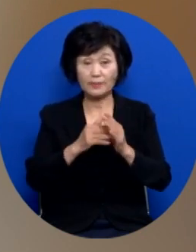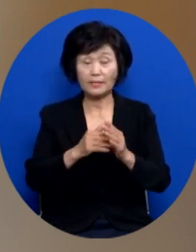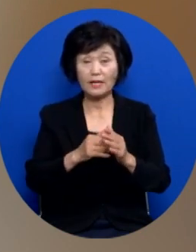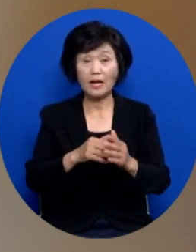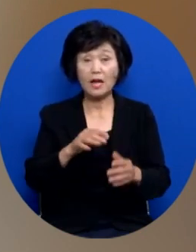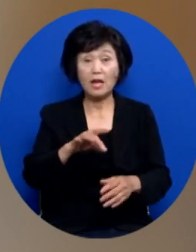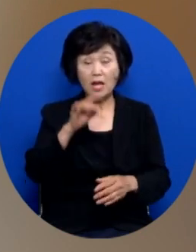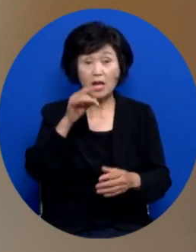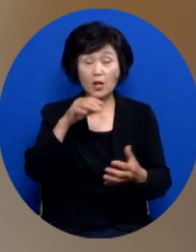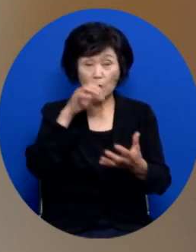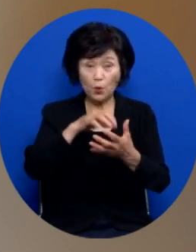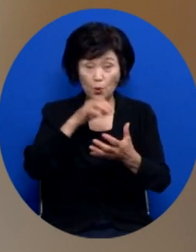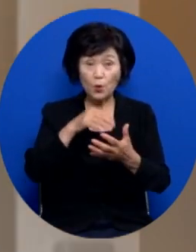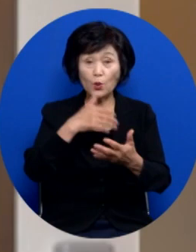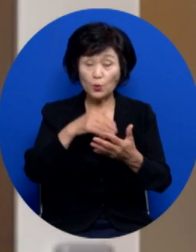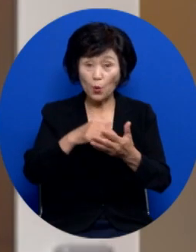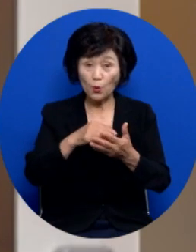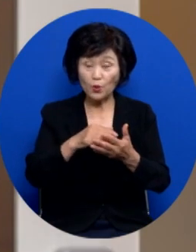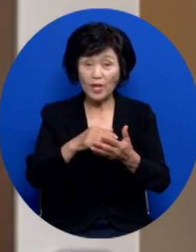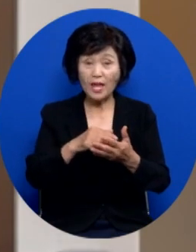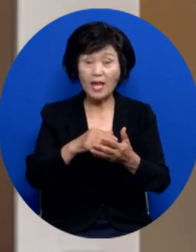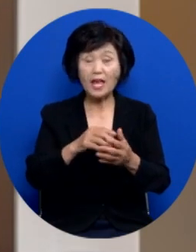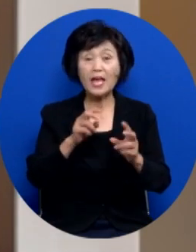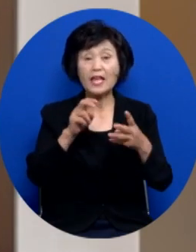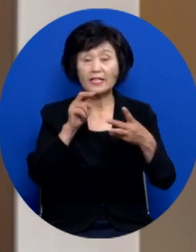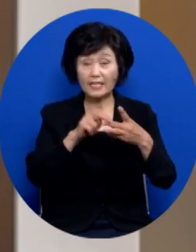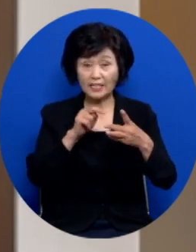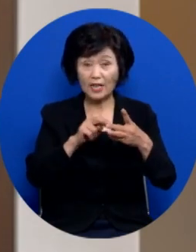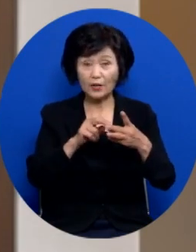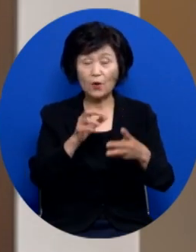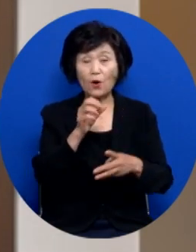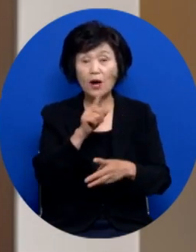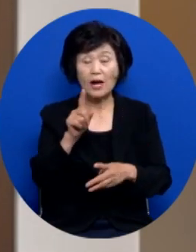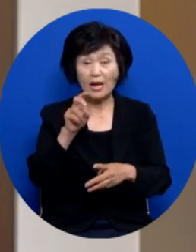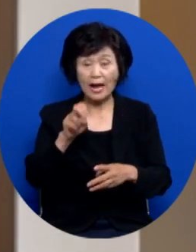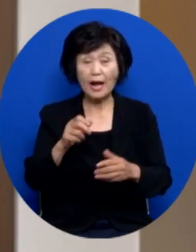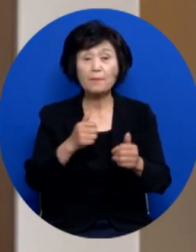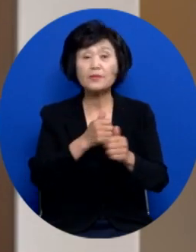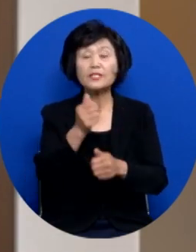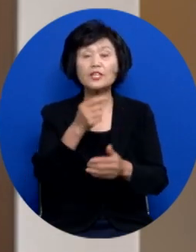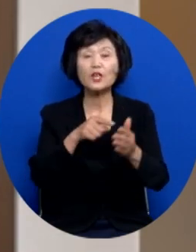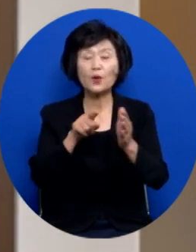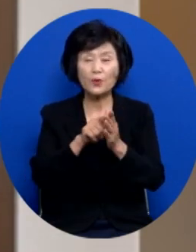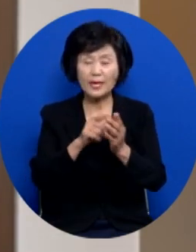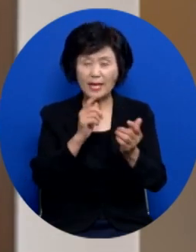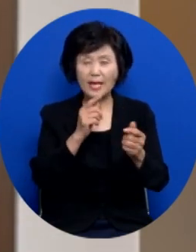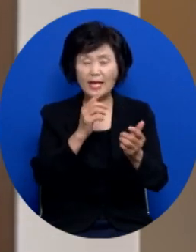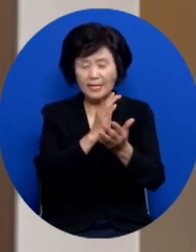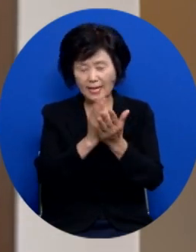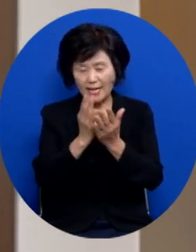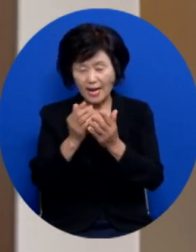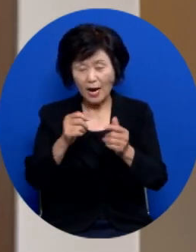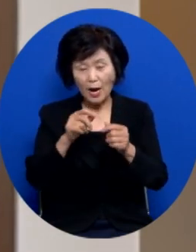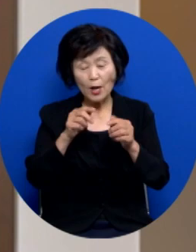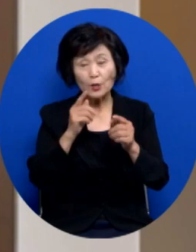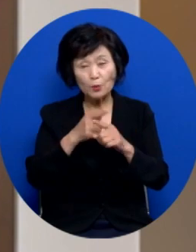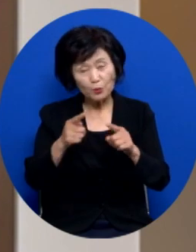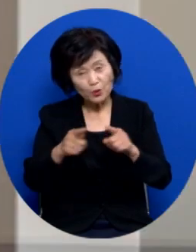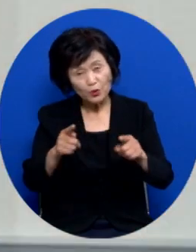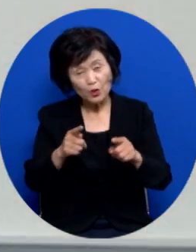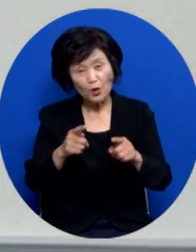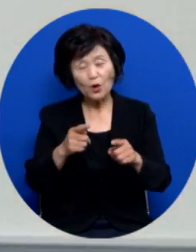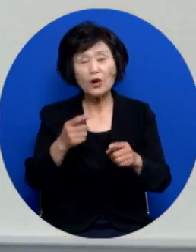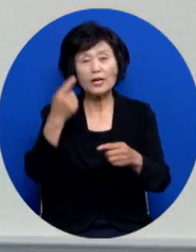최초의 통계 데이터 센터로 암 질환 극복을 위한 다양한 연구와 분석을 수행할 예정입니다. 통계청은 통계